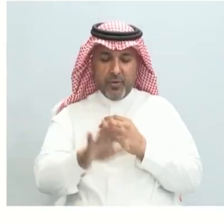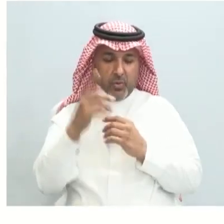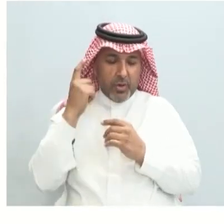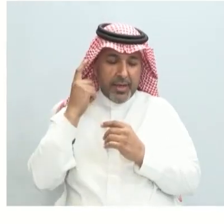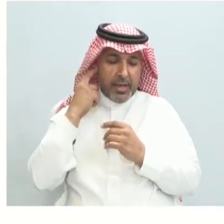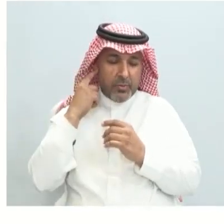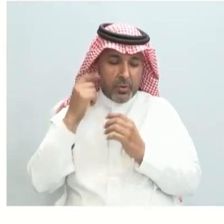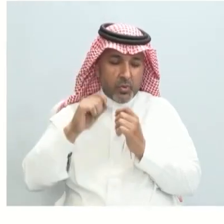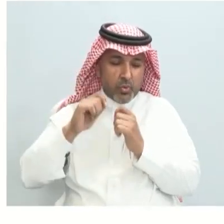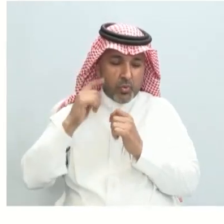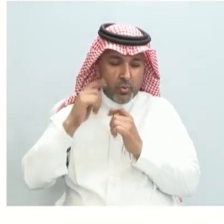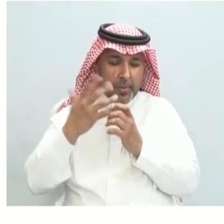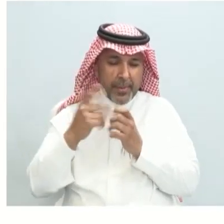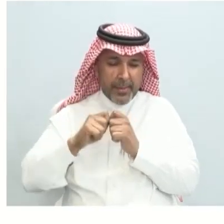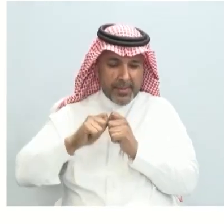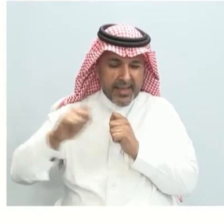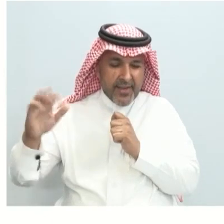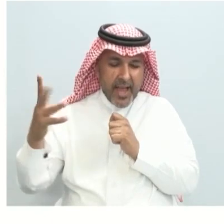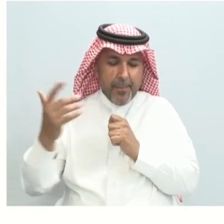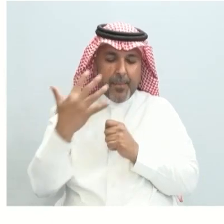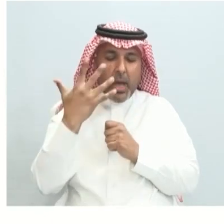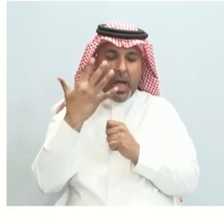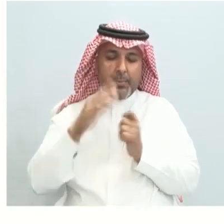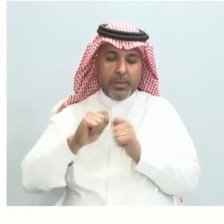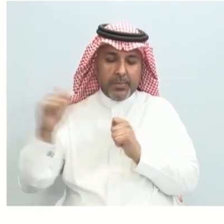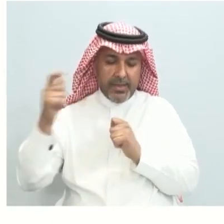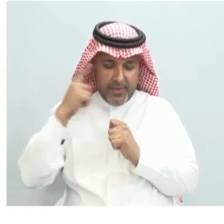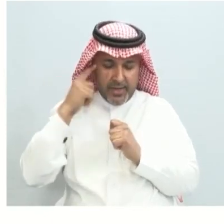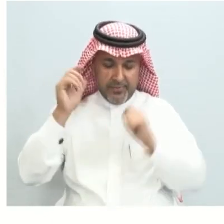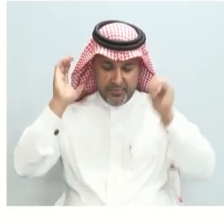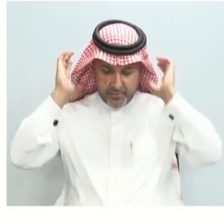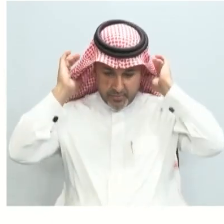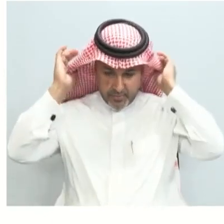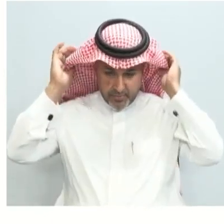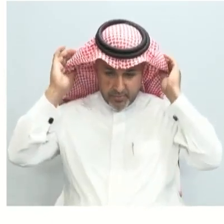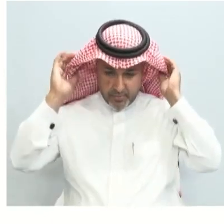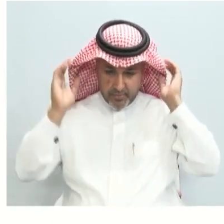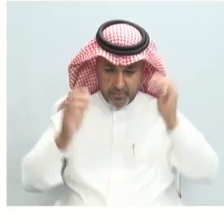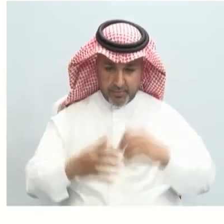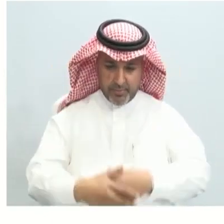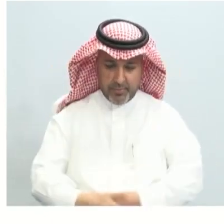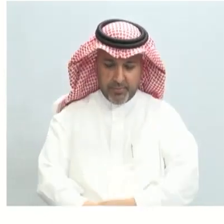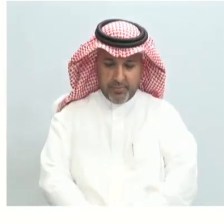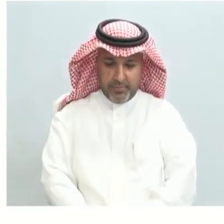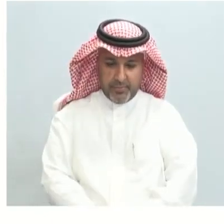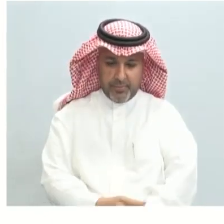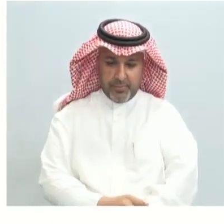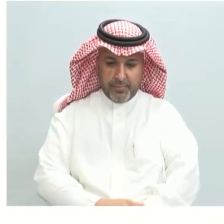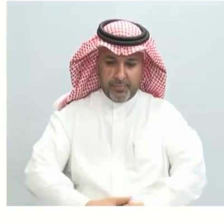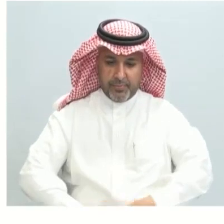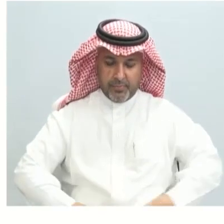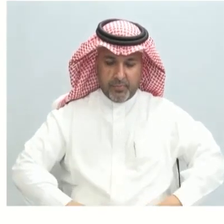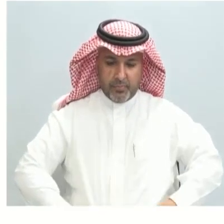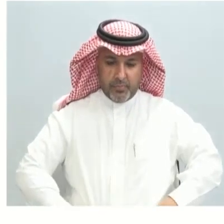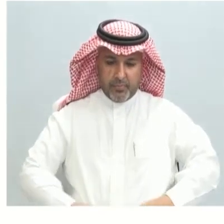أميال ويمكن الإنسان سماع الأصوات التي يتراوح ترددها بين 20 هيرتز إلى 20000 هيرتز هذه الأصوات التي